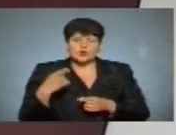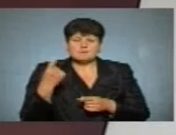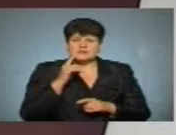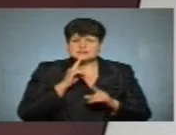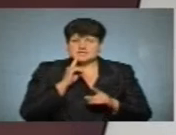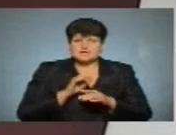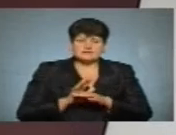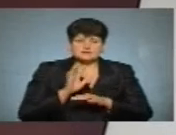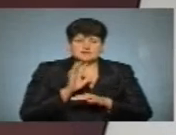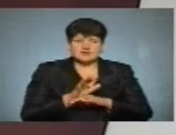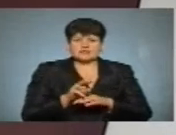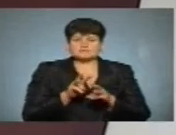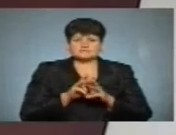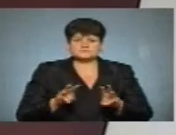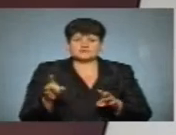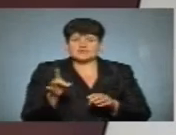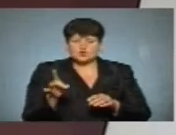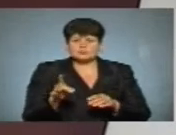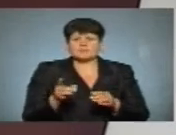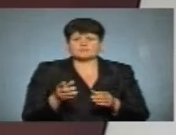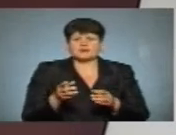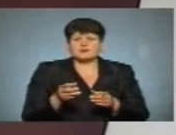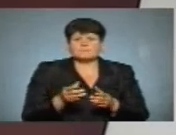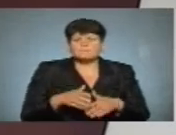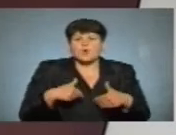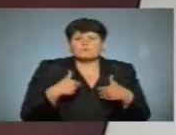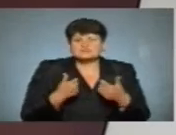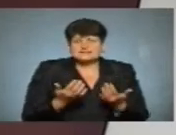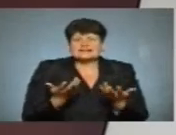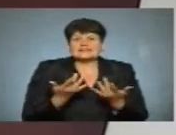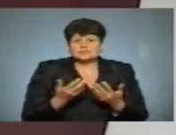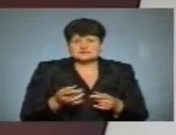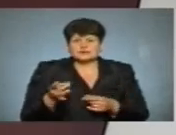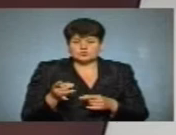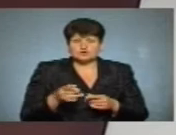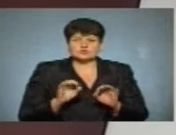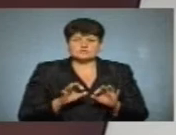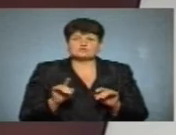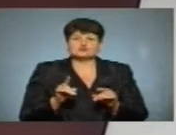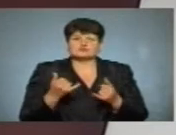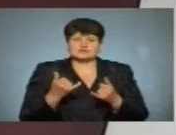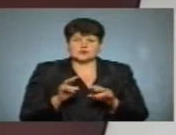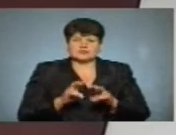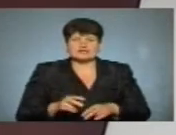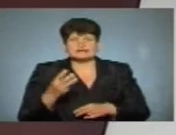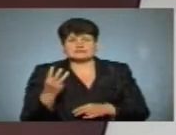рада відправляла у Мінрегіон пропозиції щодо кількості районів, розповів, чому зараз розглядають 3 і 4